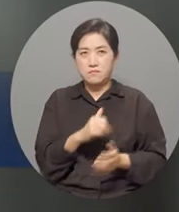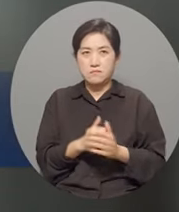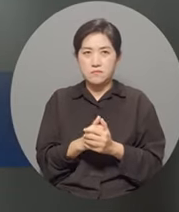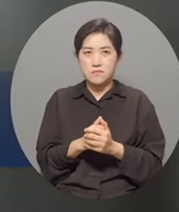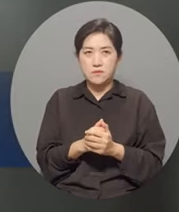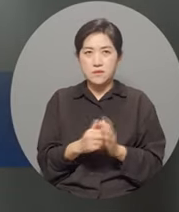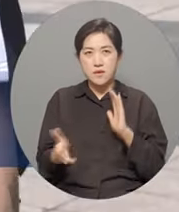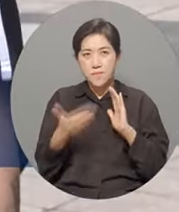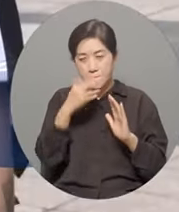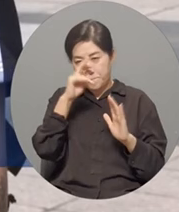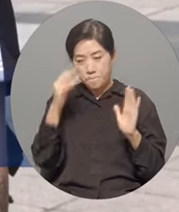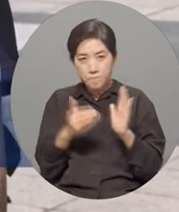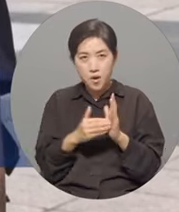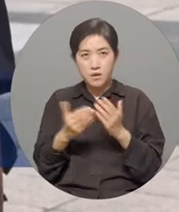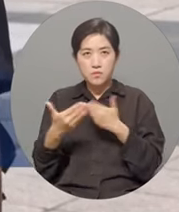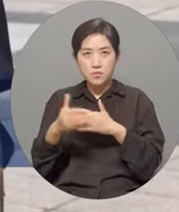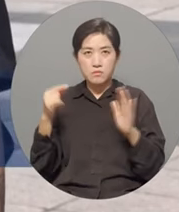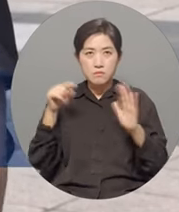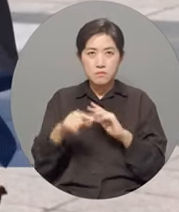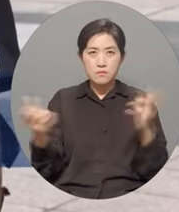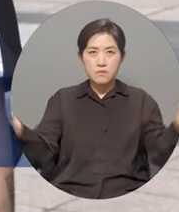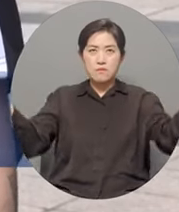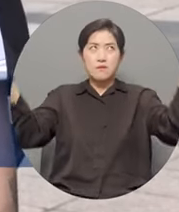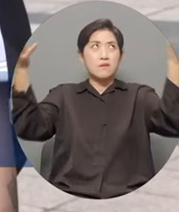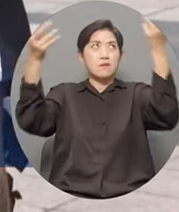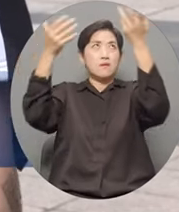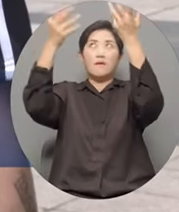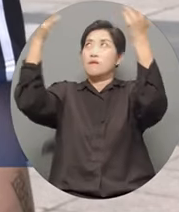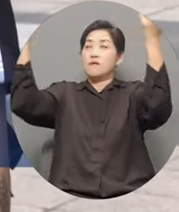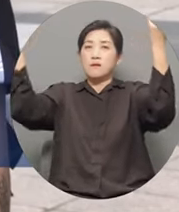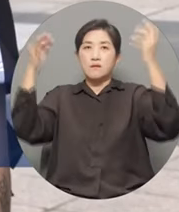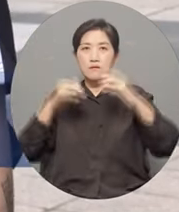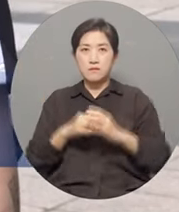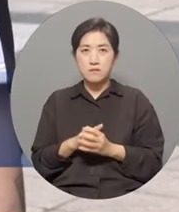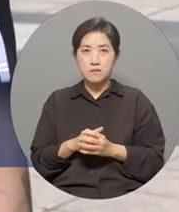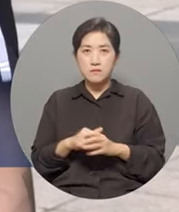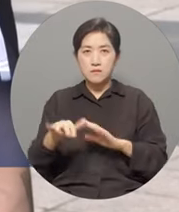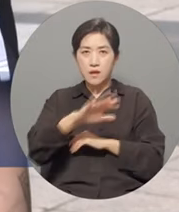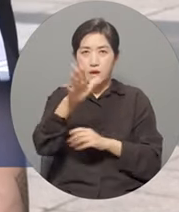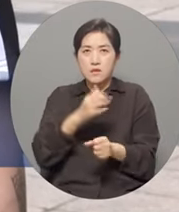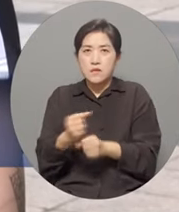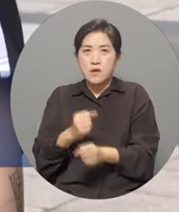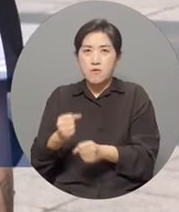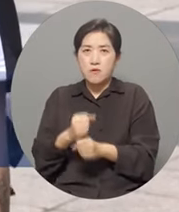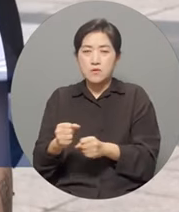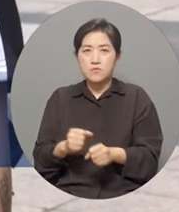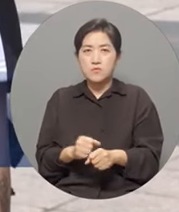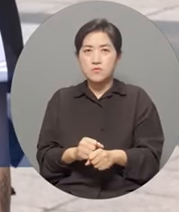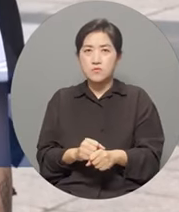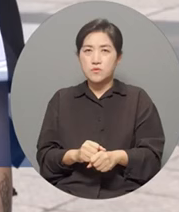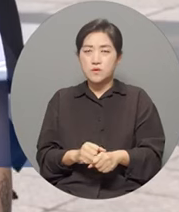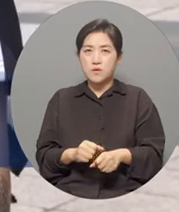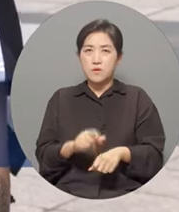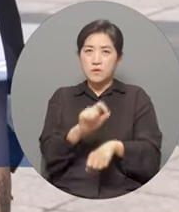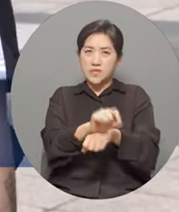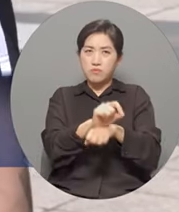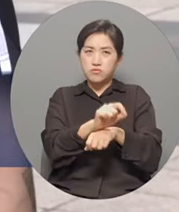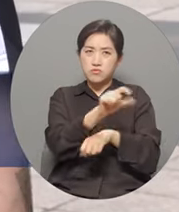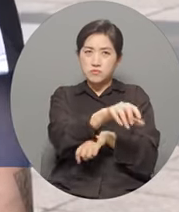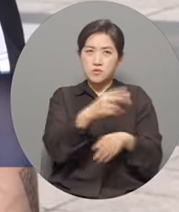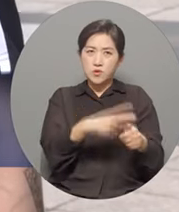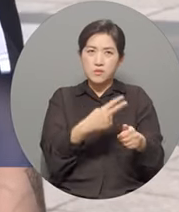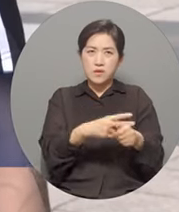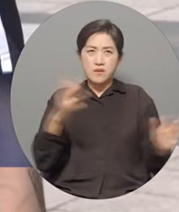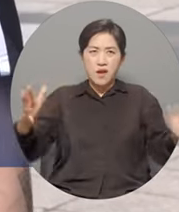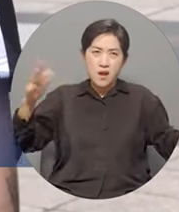먹고 교실에 들어왔는데 연기가 많이 나고 있었어요. 다 당황해가지고 교무실에